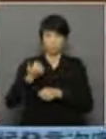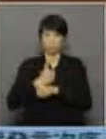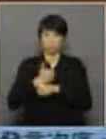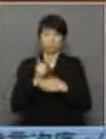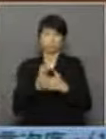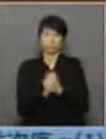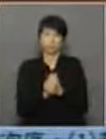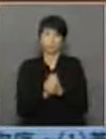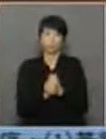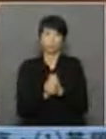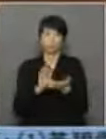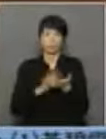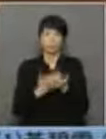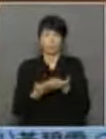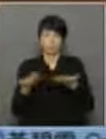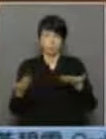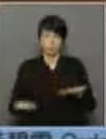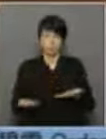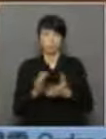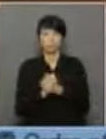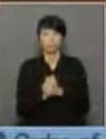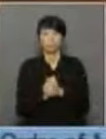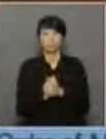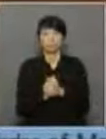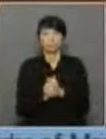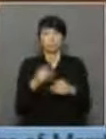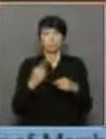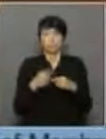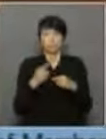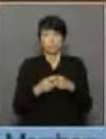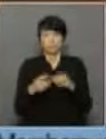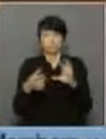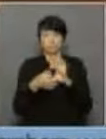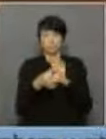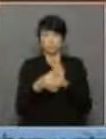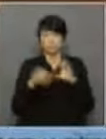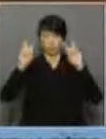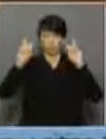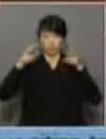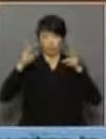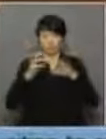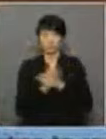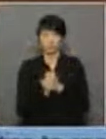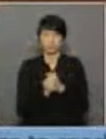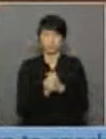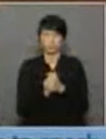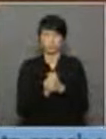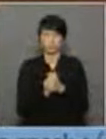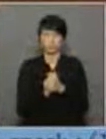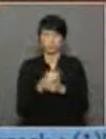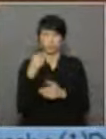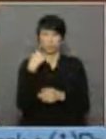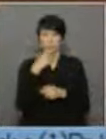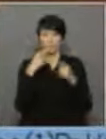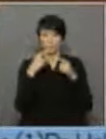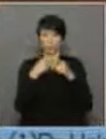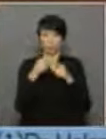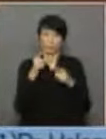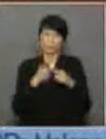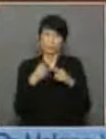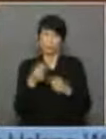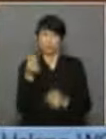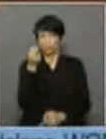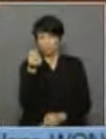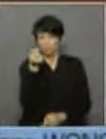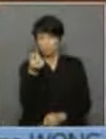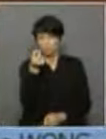嘛？咁但係今日咧，我聽到尾咧，真真正正環繞呢一個題目，係嘛？去講嘅人咧，就真係唔係太